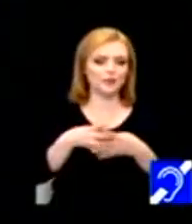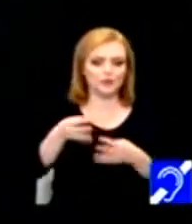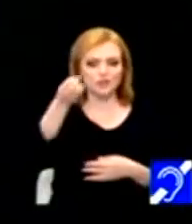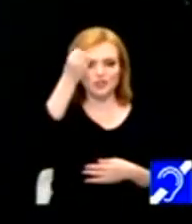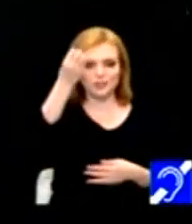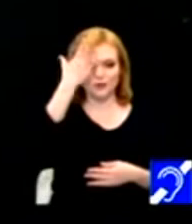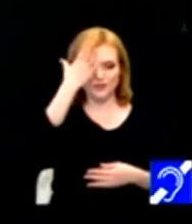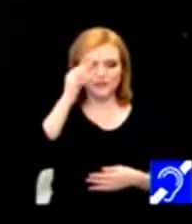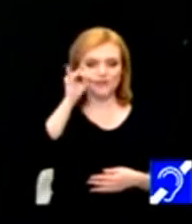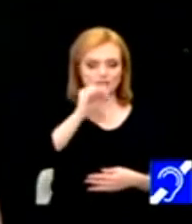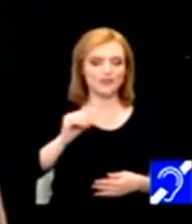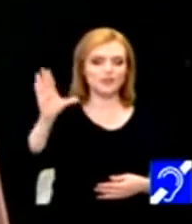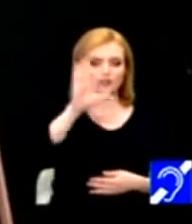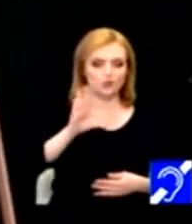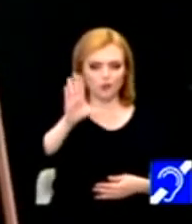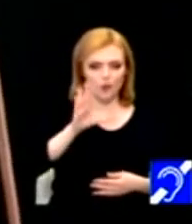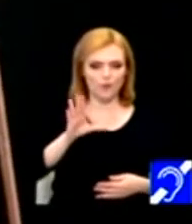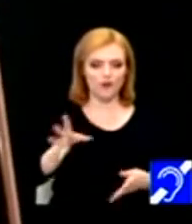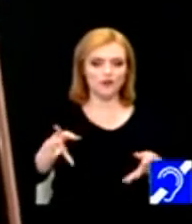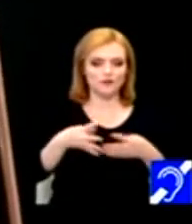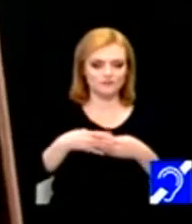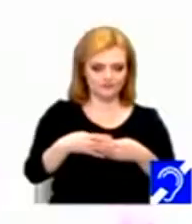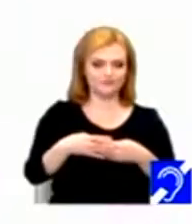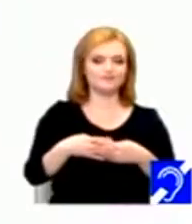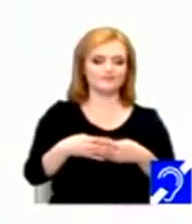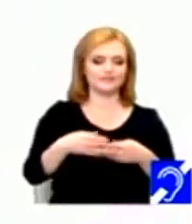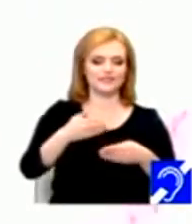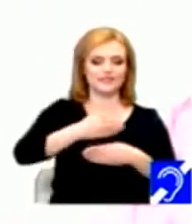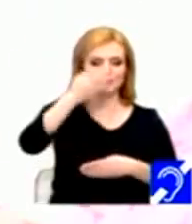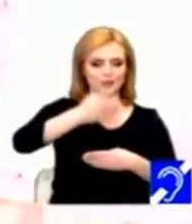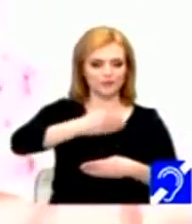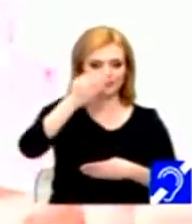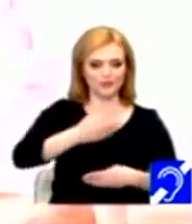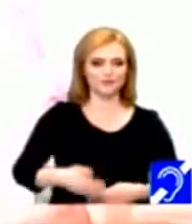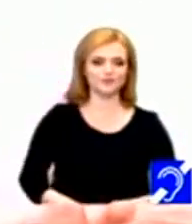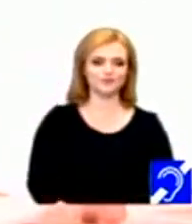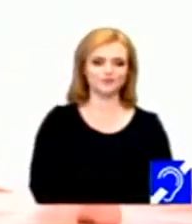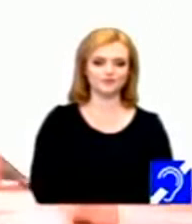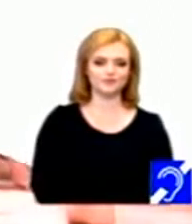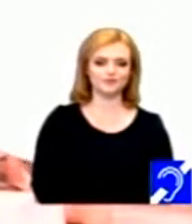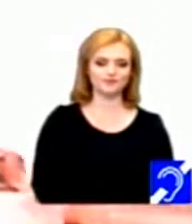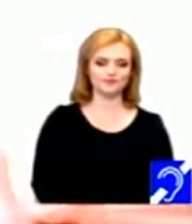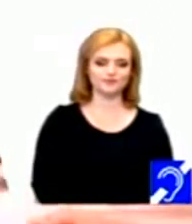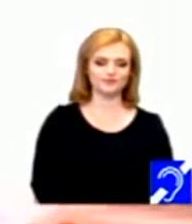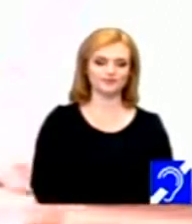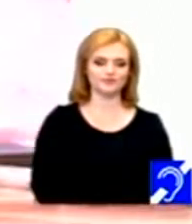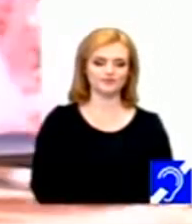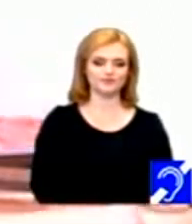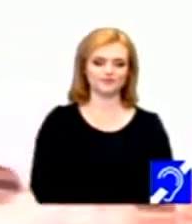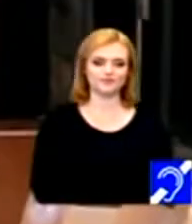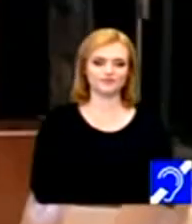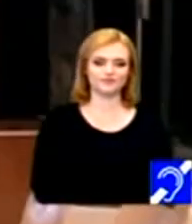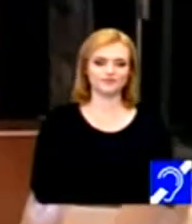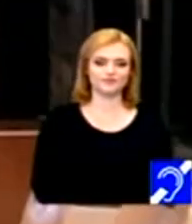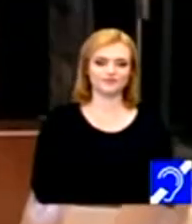manieră personală. Rezultatul, o producție uriașă care beneficiază de scenografia lui Dragoș Buhagiar și muzica lui Vasile